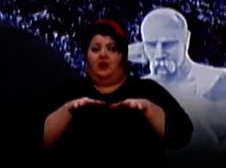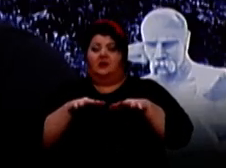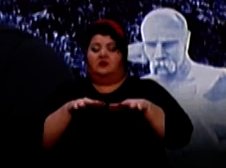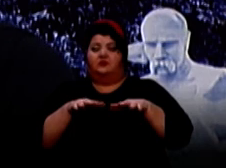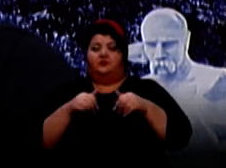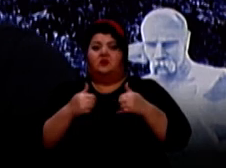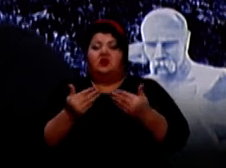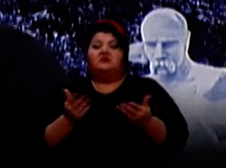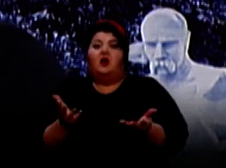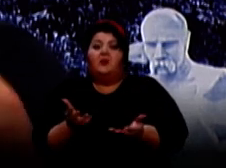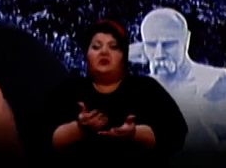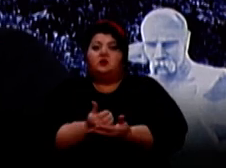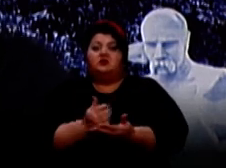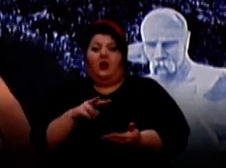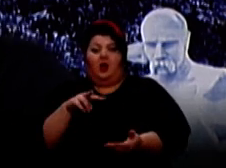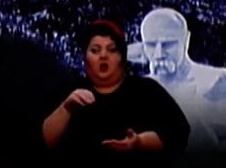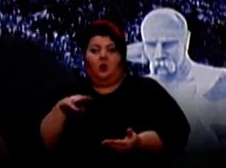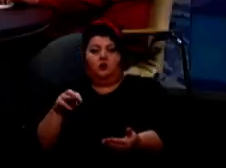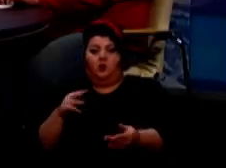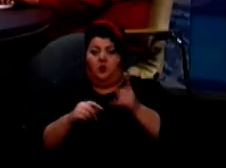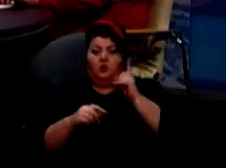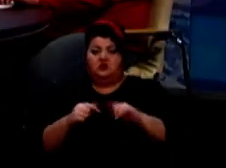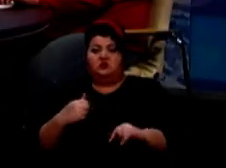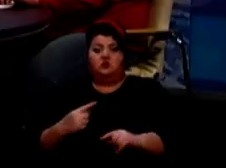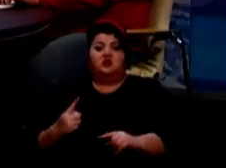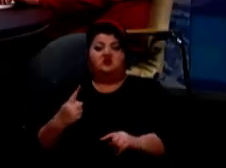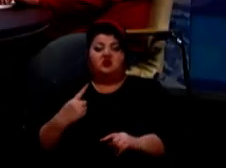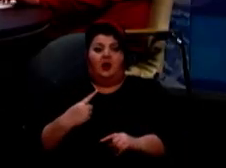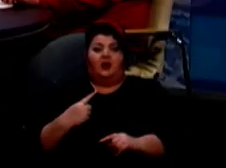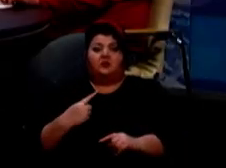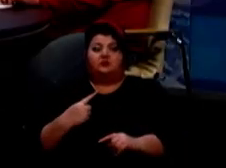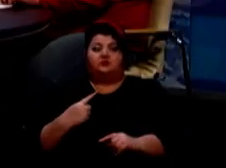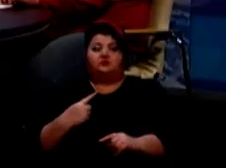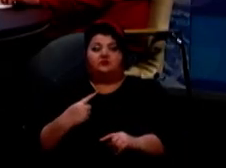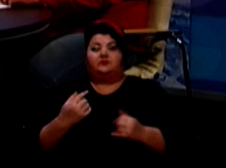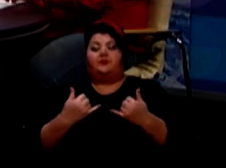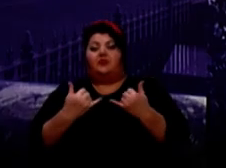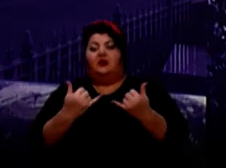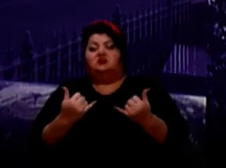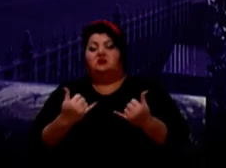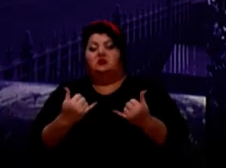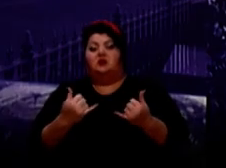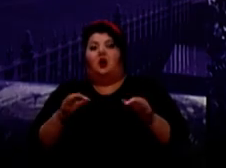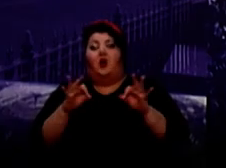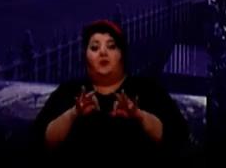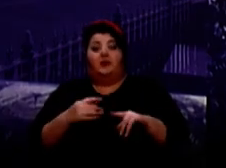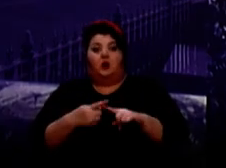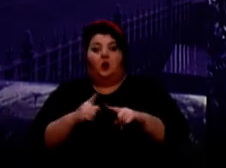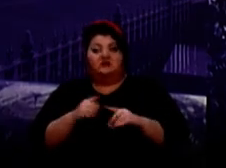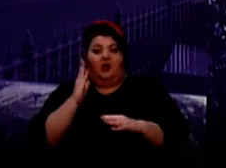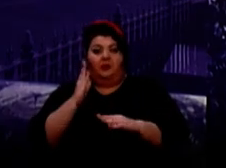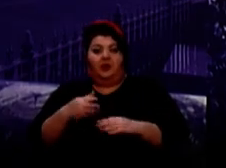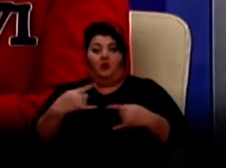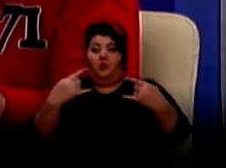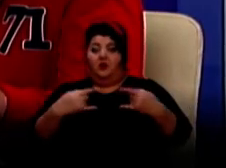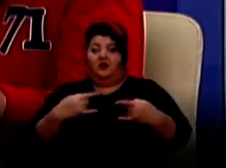з вами досягли. Олександр Сергійович, в лютому місяці, що ми чекаємо президентських виборів. Шановні друзі, але про це в прямому ефірі в п'ятницю.